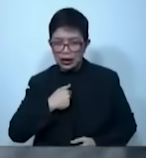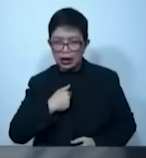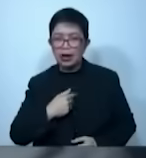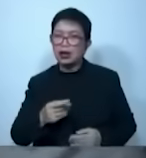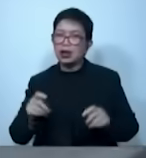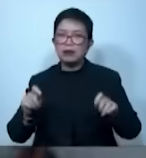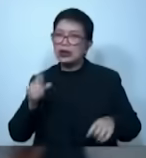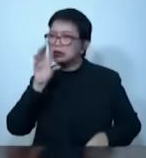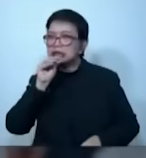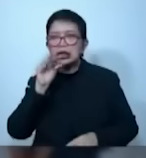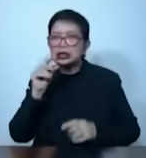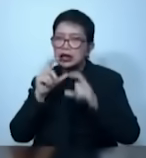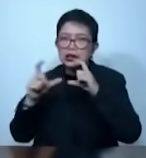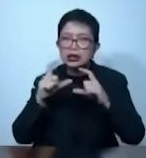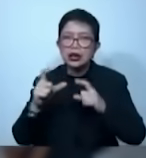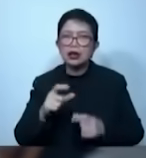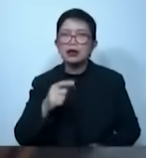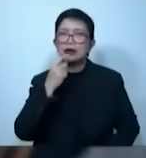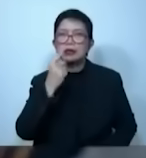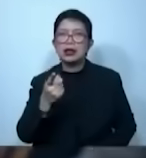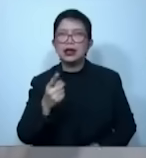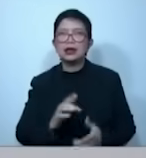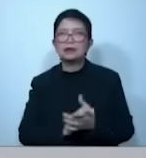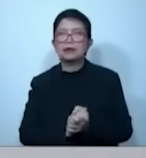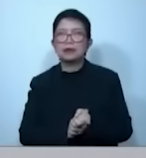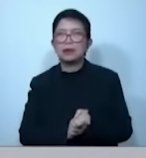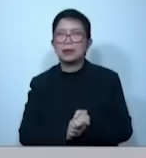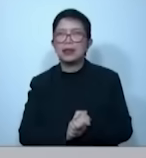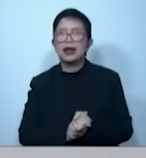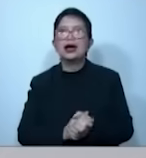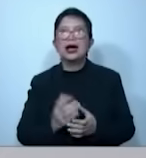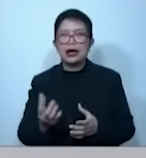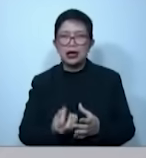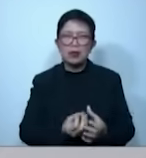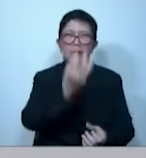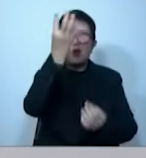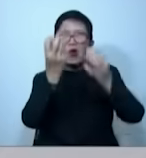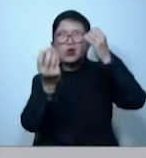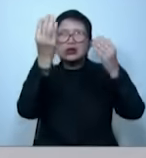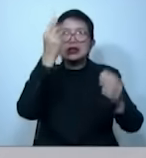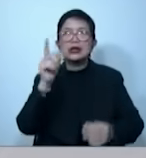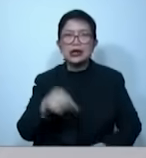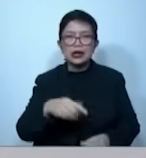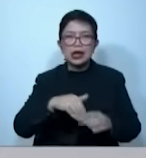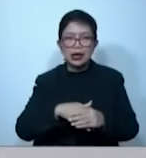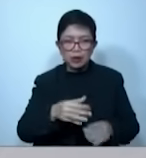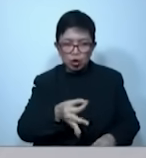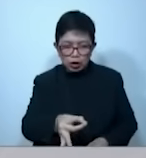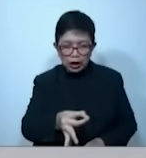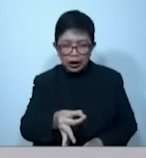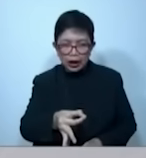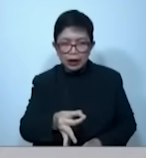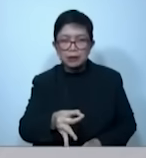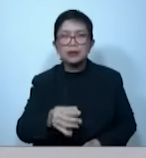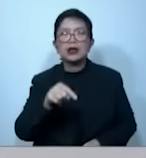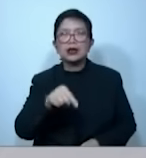jadi ketika ditunjukkan ya memang ada sumber polutan dari dalam kota tapi kalau sumber polutan itu hanya dari dalam kota